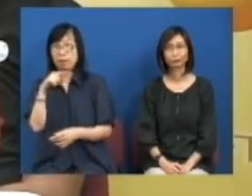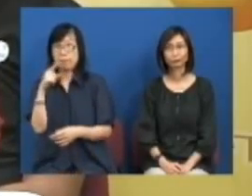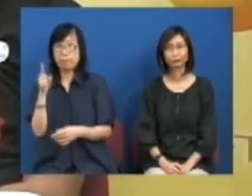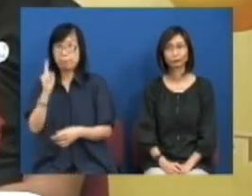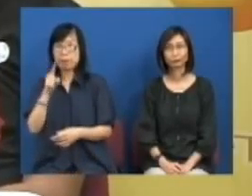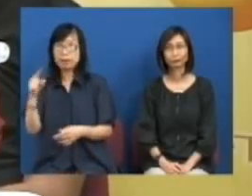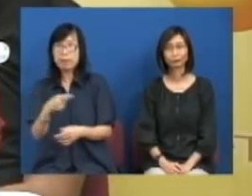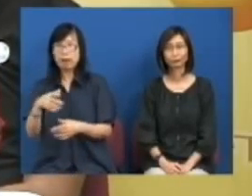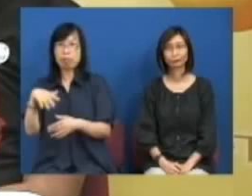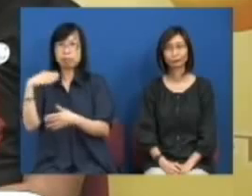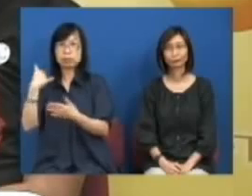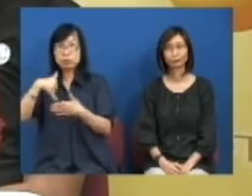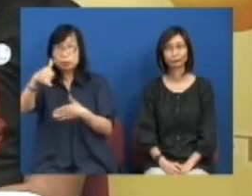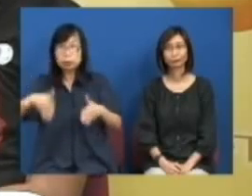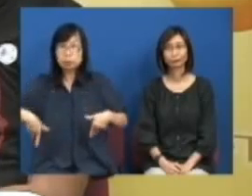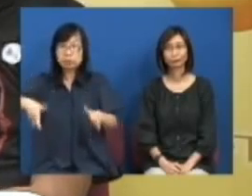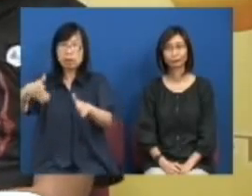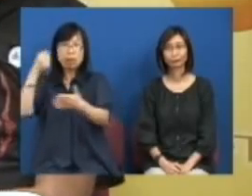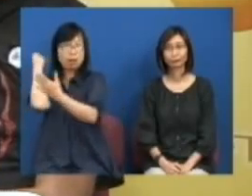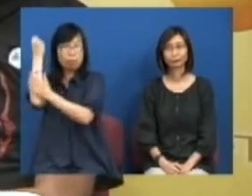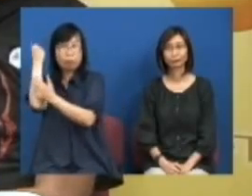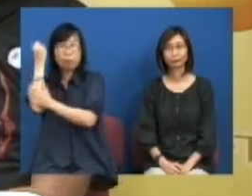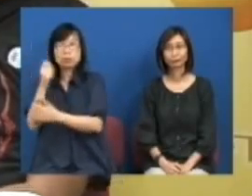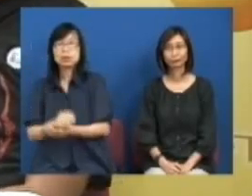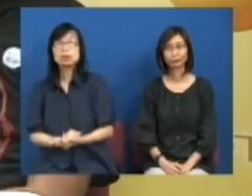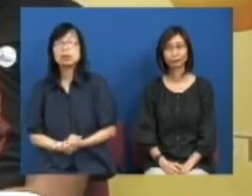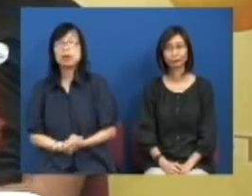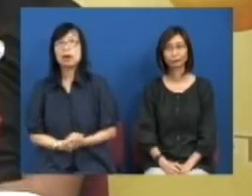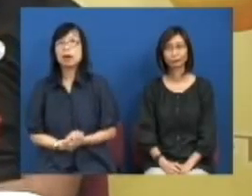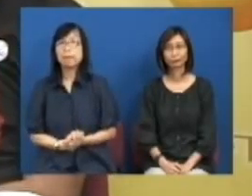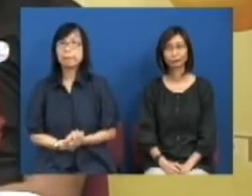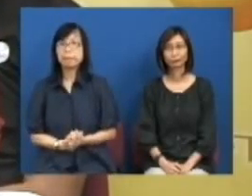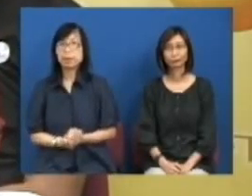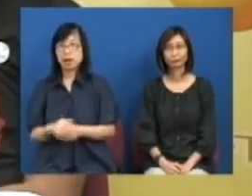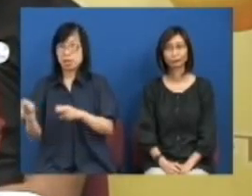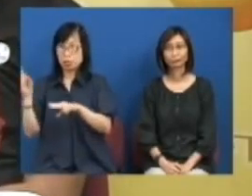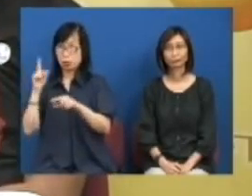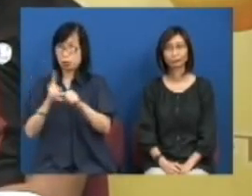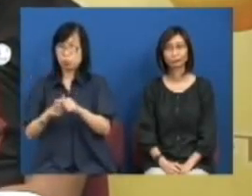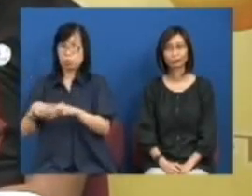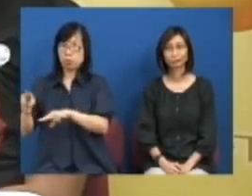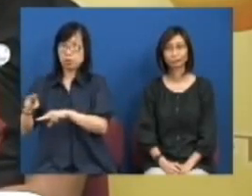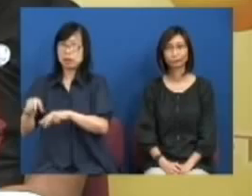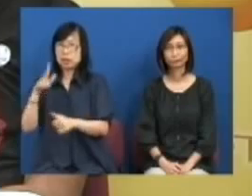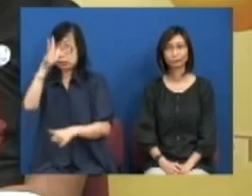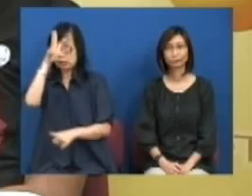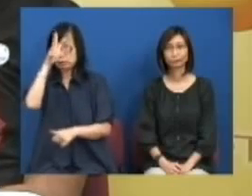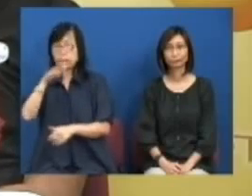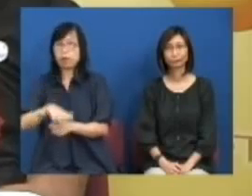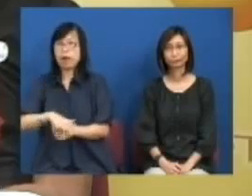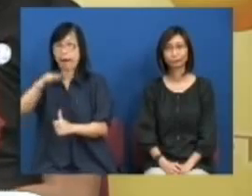誒出嚟抗議誒，即係中國冇民主抗議呢個中共政府係誒打壓學生咧？係咪呢個